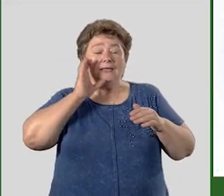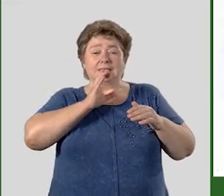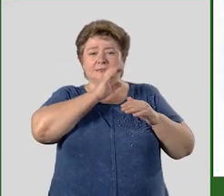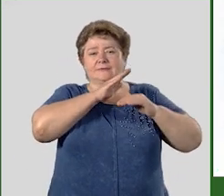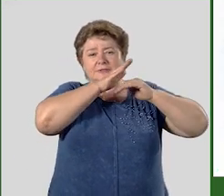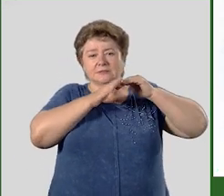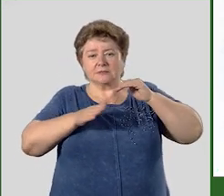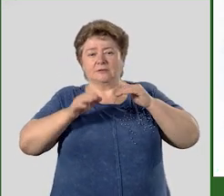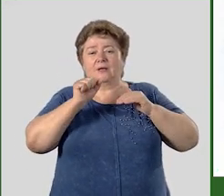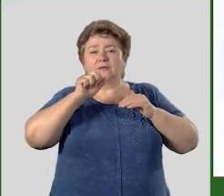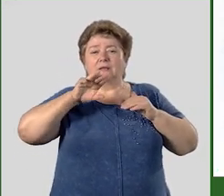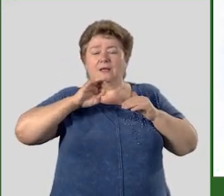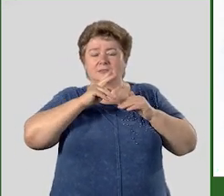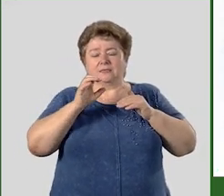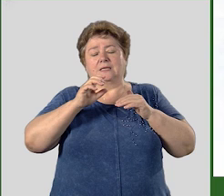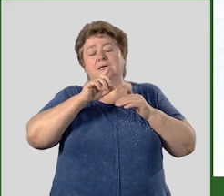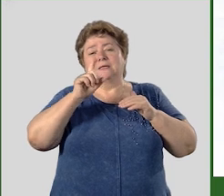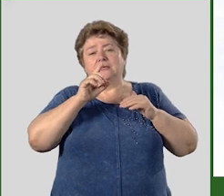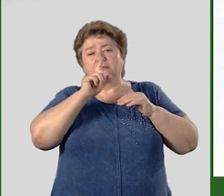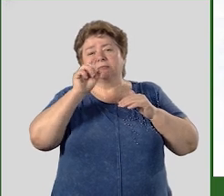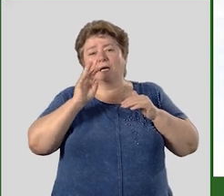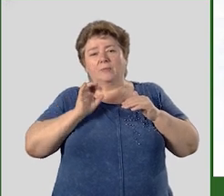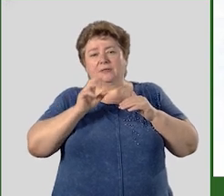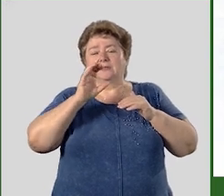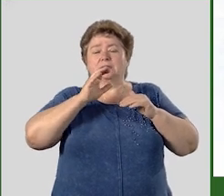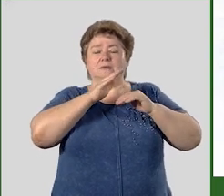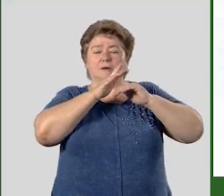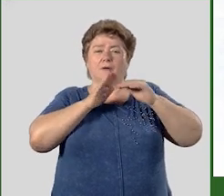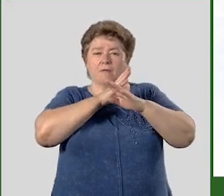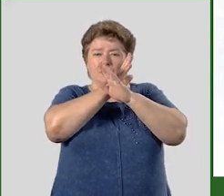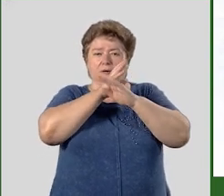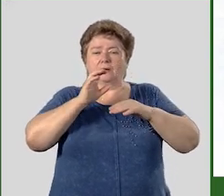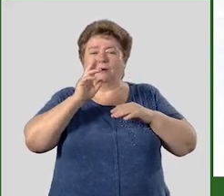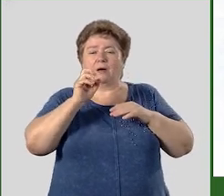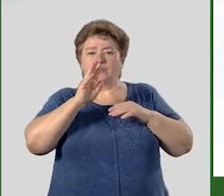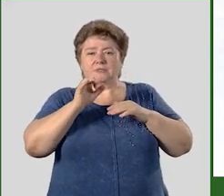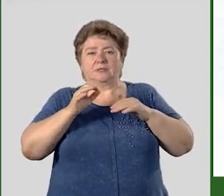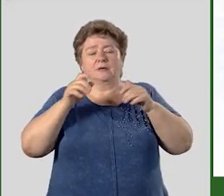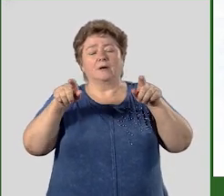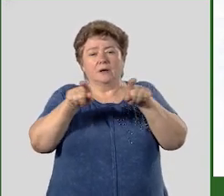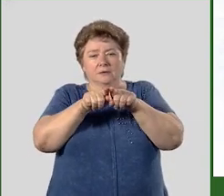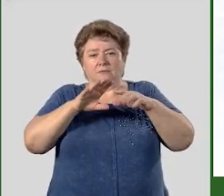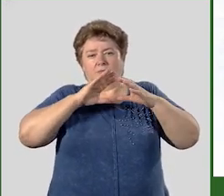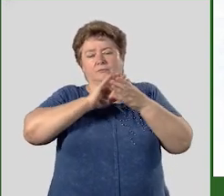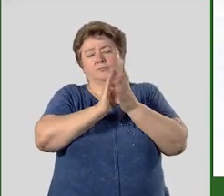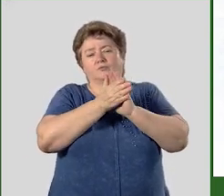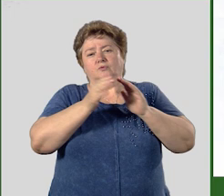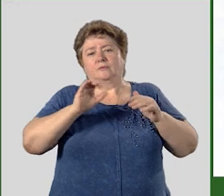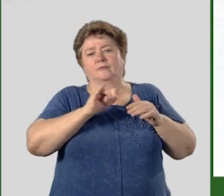Северные склоны Атласских и Запад Капских гор в условиях средиземноморского типа